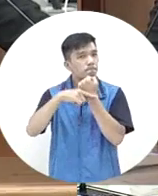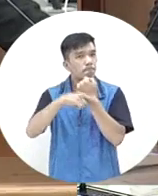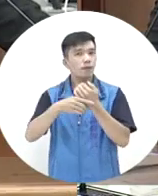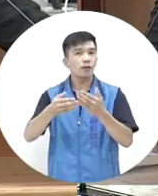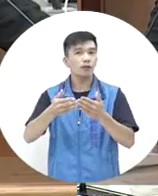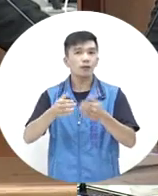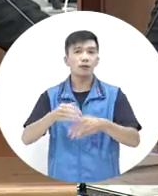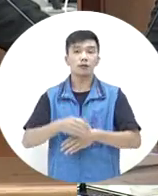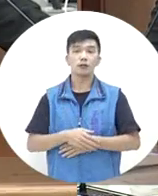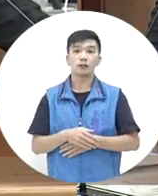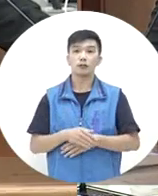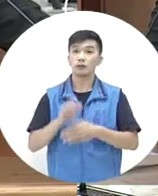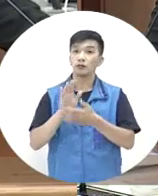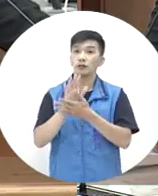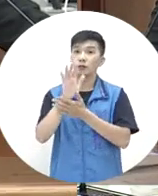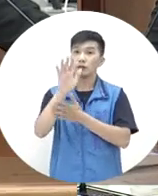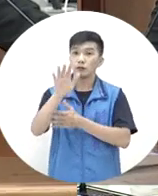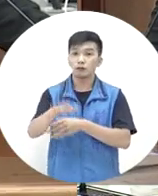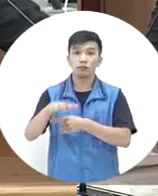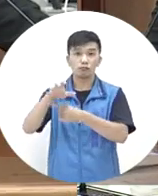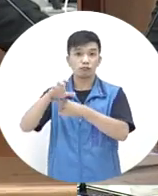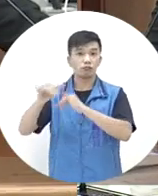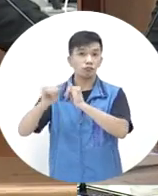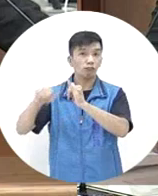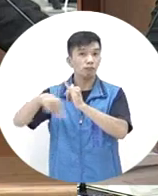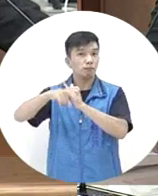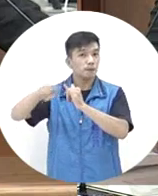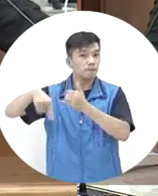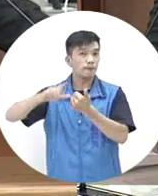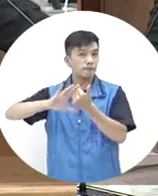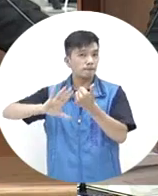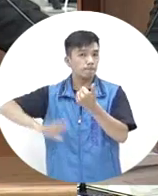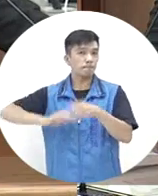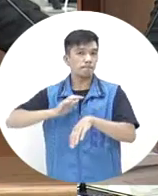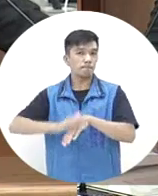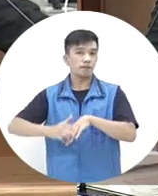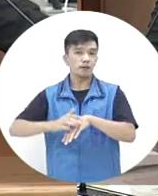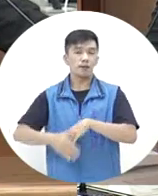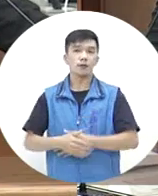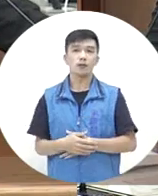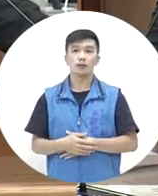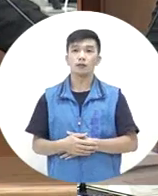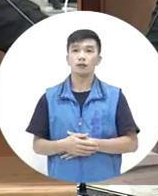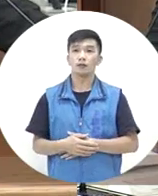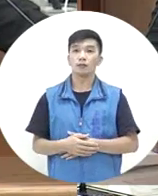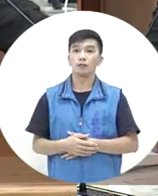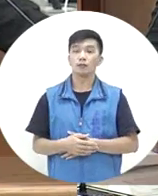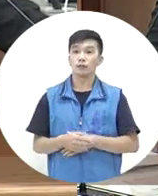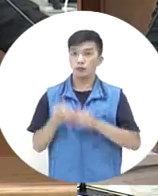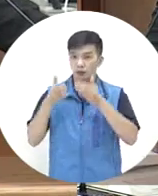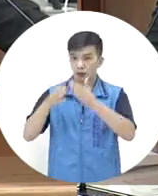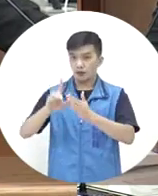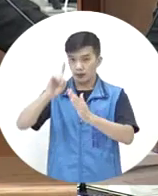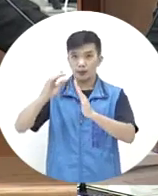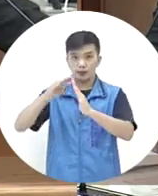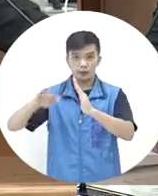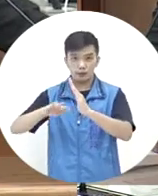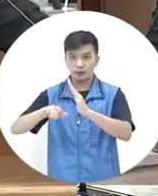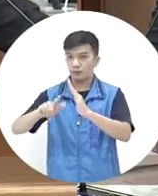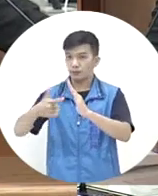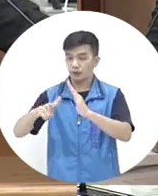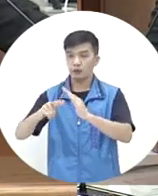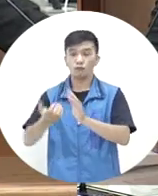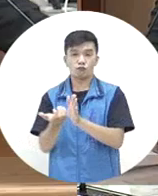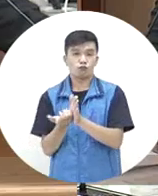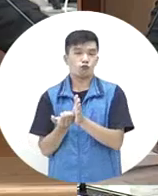来很多的农民的产值会受到冲击，因为我们不能压在单一个市场嘛。 对， 我们要跨很多的